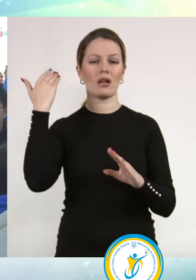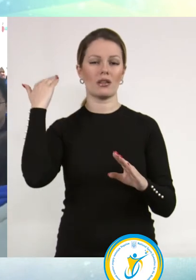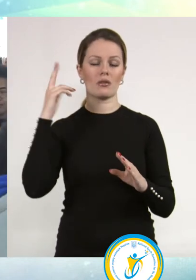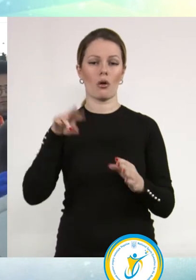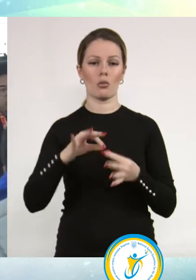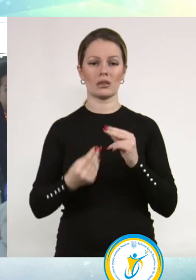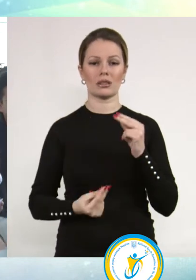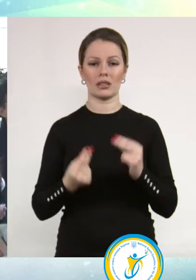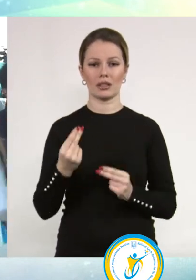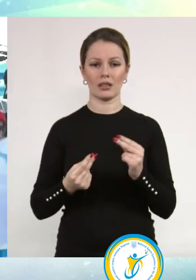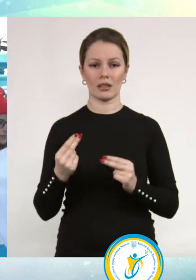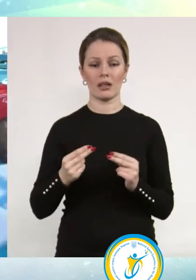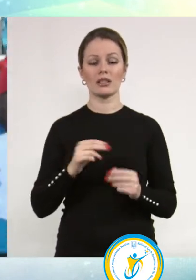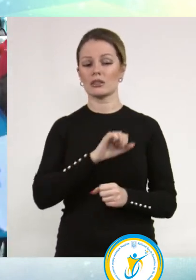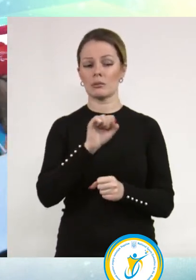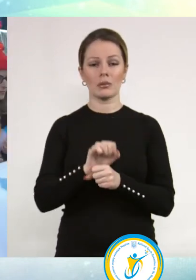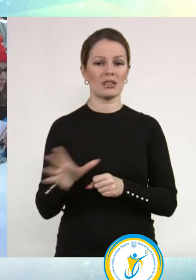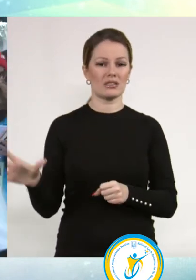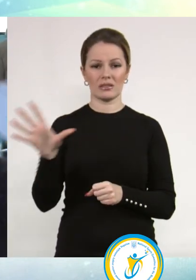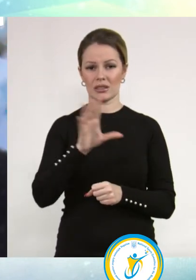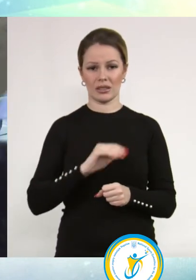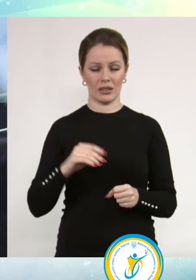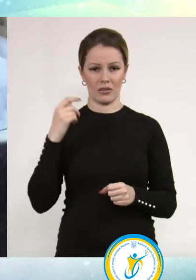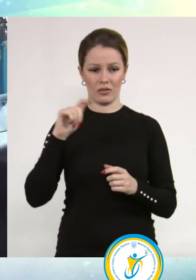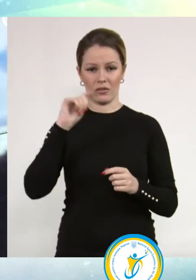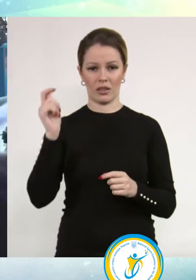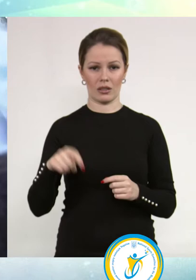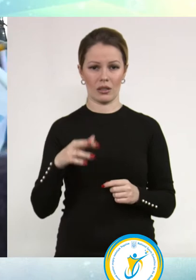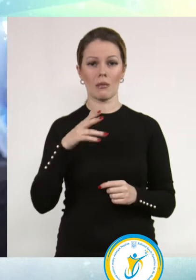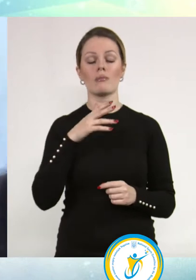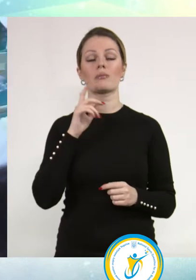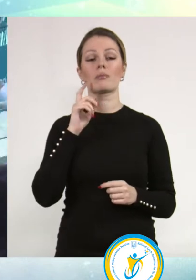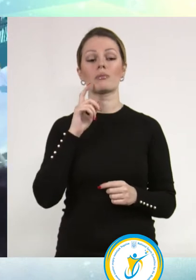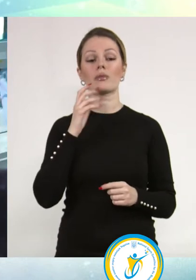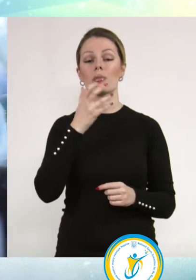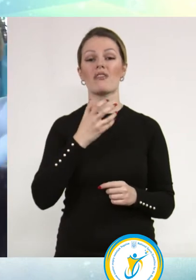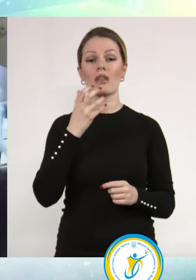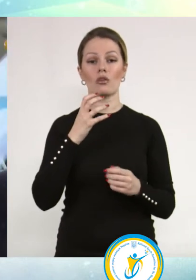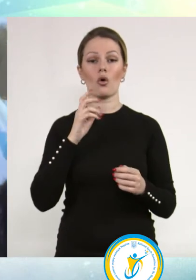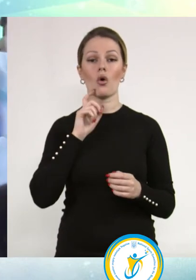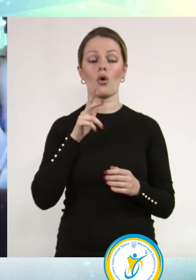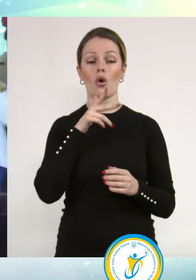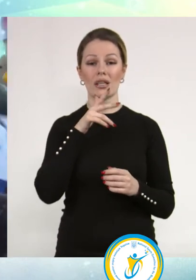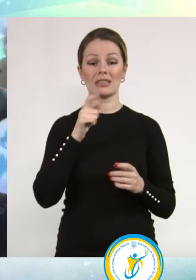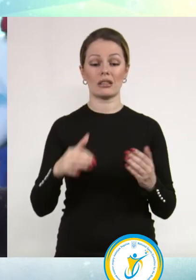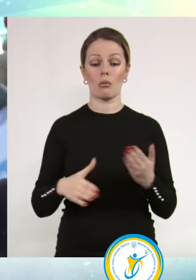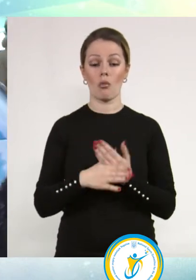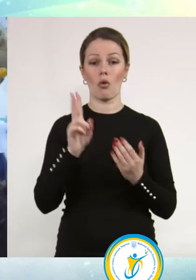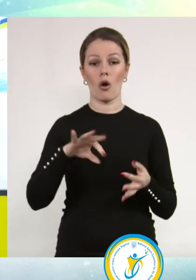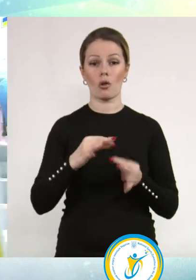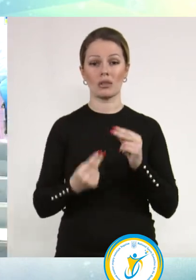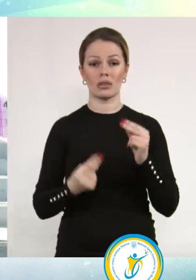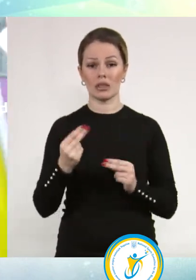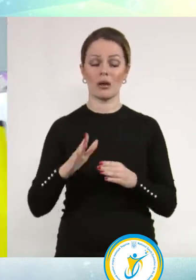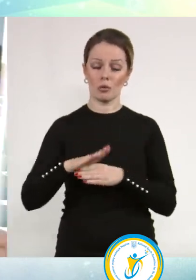з прадавніх Олімпійських ігор на час змагань припинялися усі війни. Південнокорейці пішли далі та вирішили за допомогою